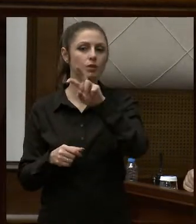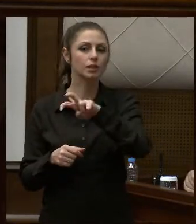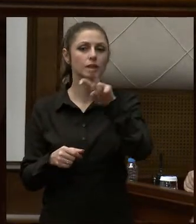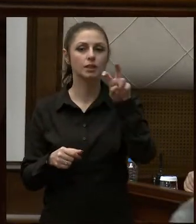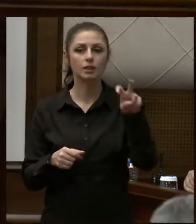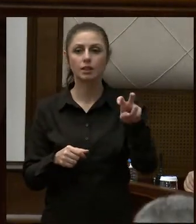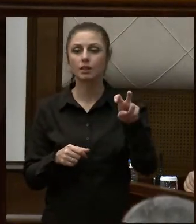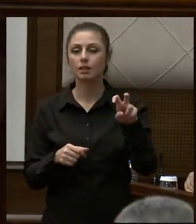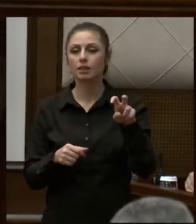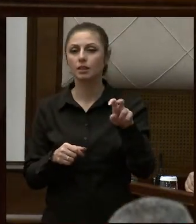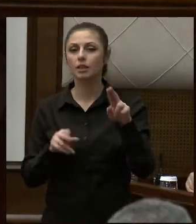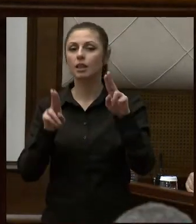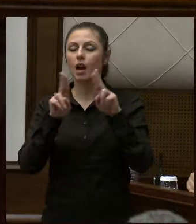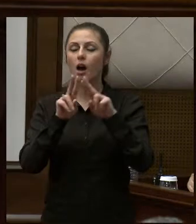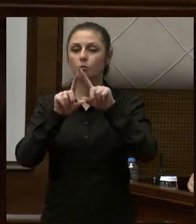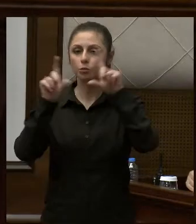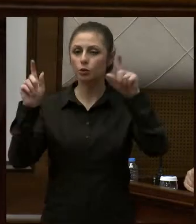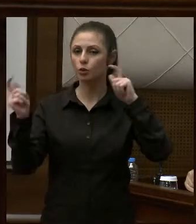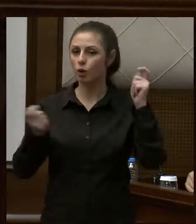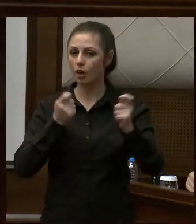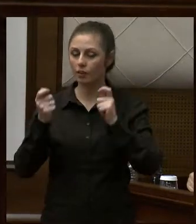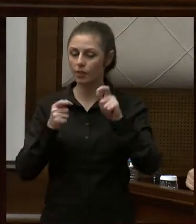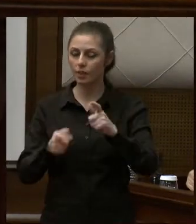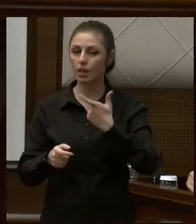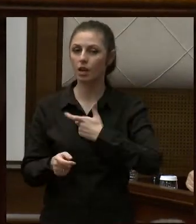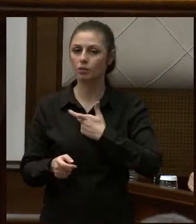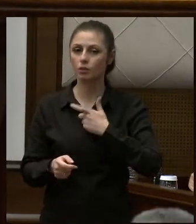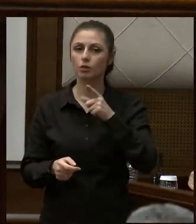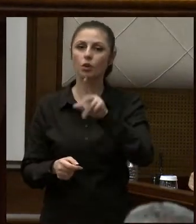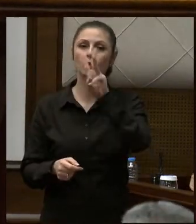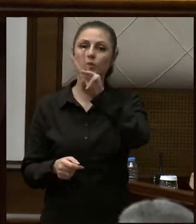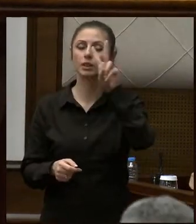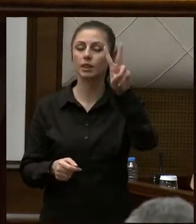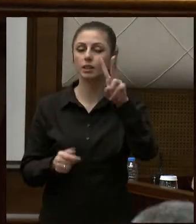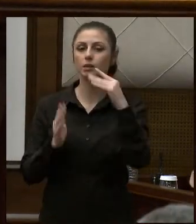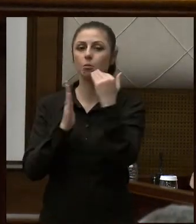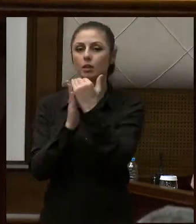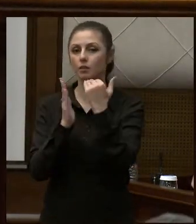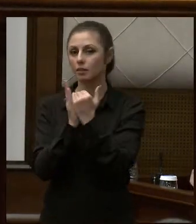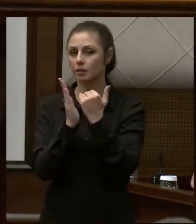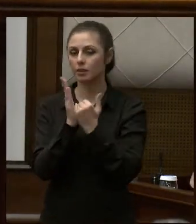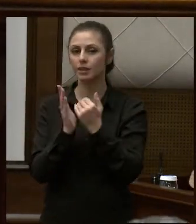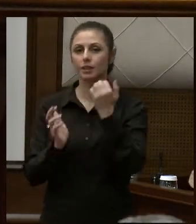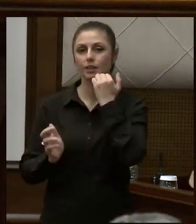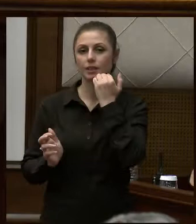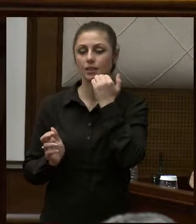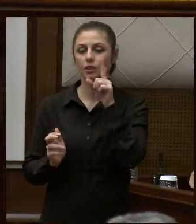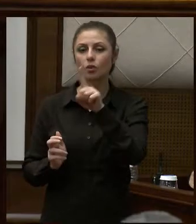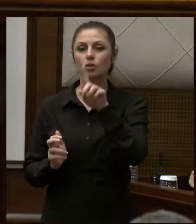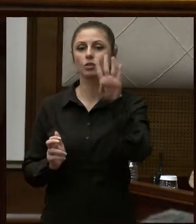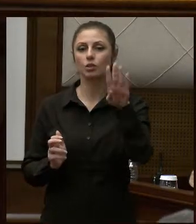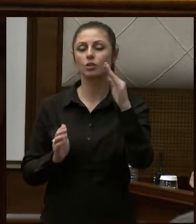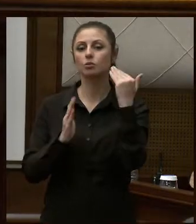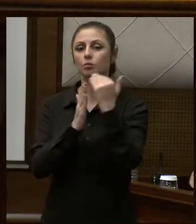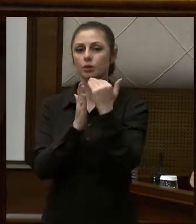4688 sayılı kamu görevlileri sendikaları kanununun 32. maddesi ile geçici 14.